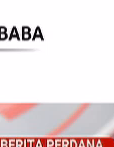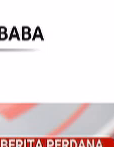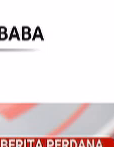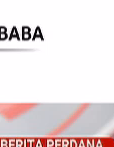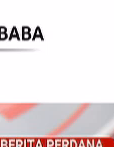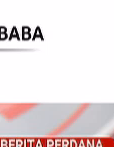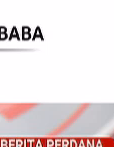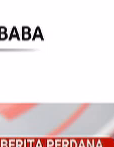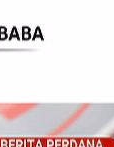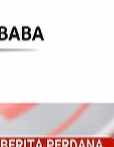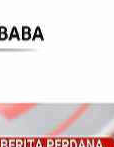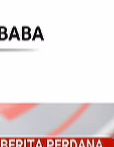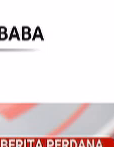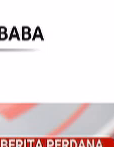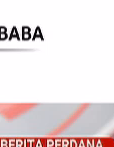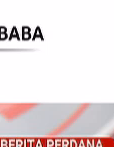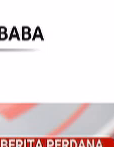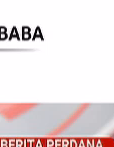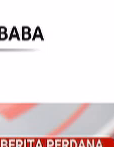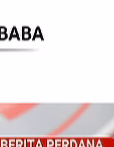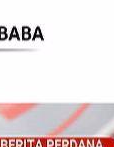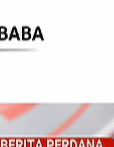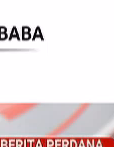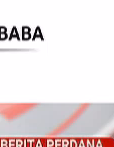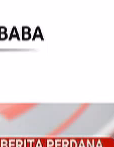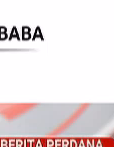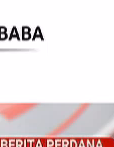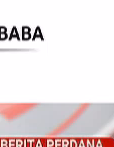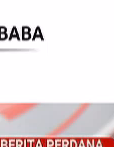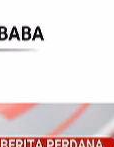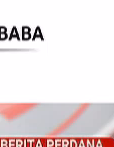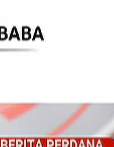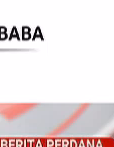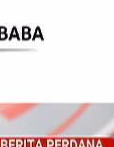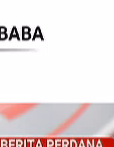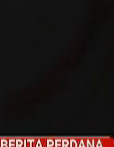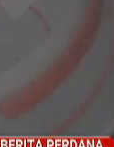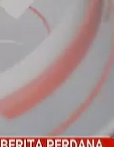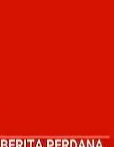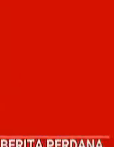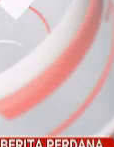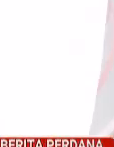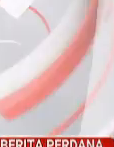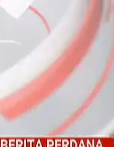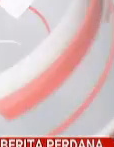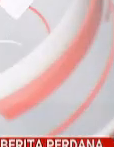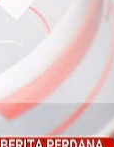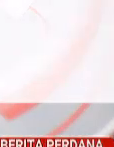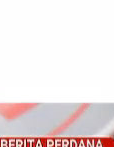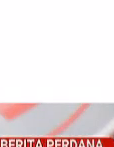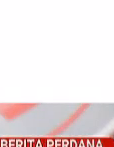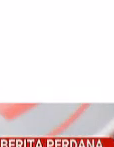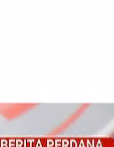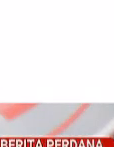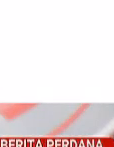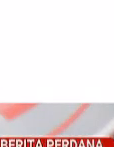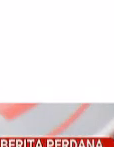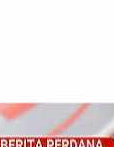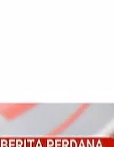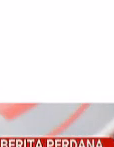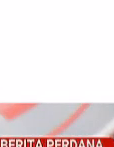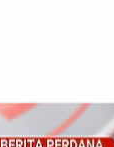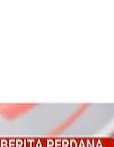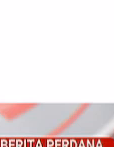bantuan pernafasan. Siasatan dan pengesanan peserta perhimpunan tabligh itu sedang giat diteruskan. Mereka diminta